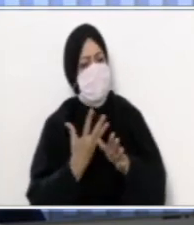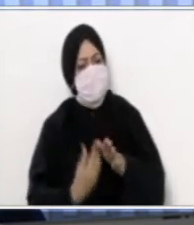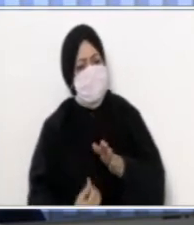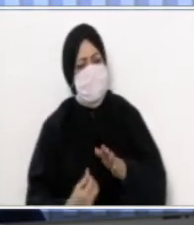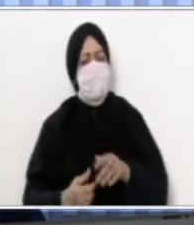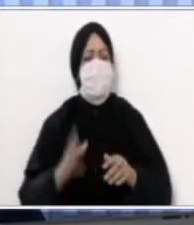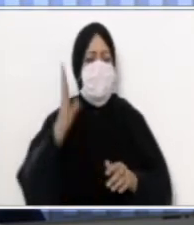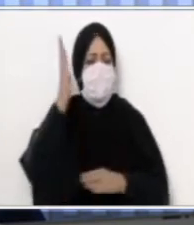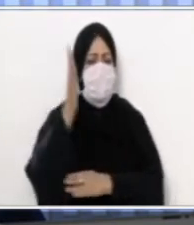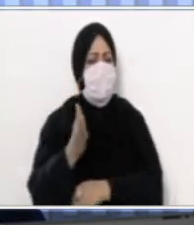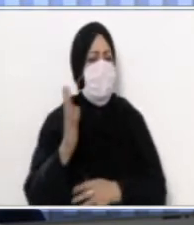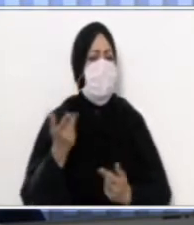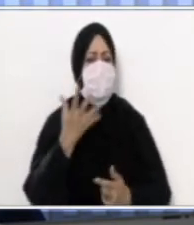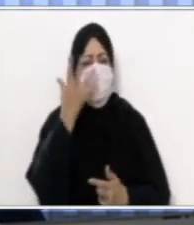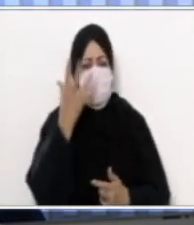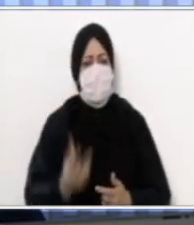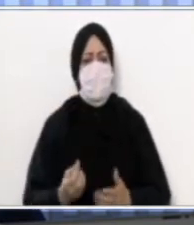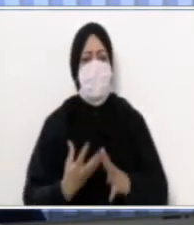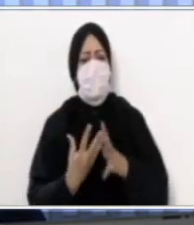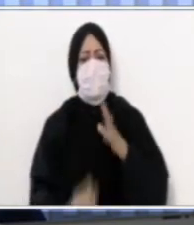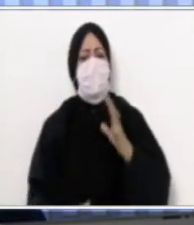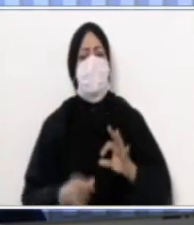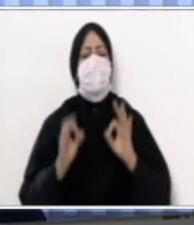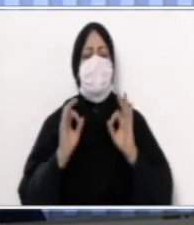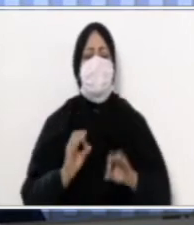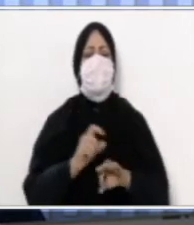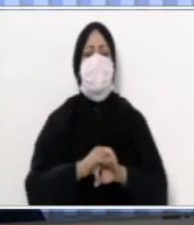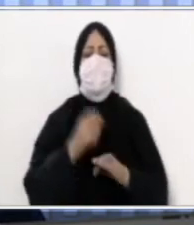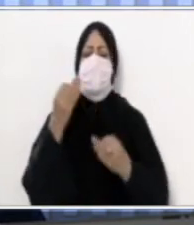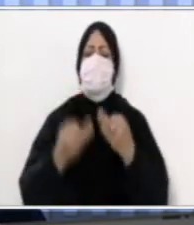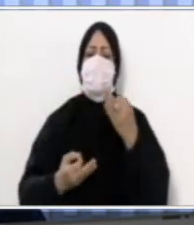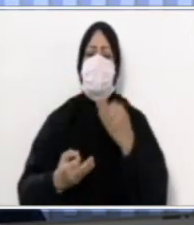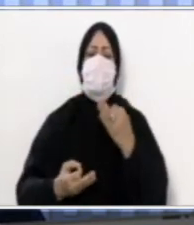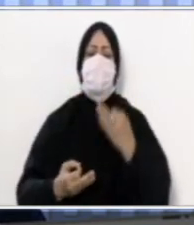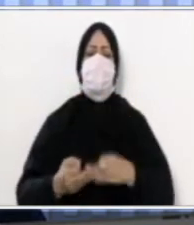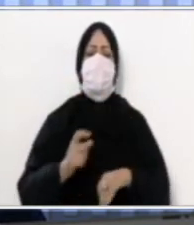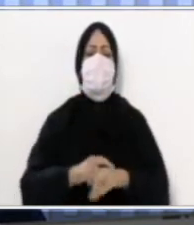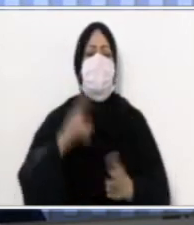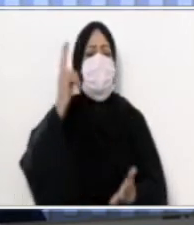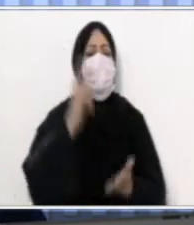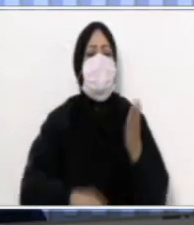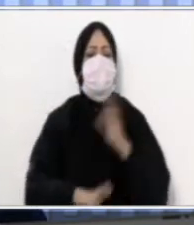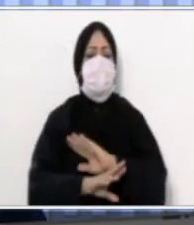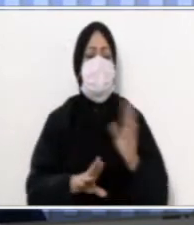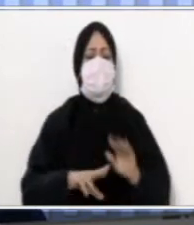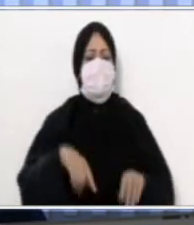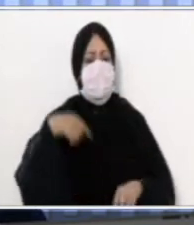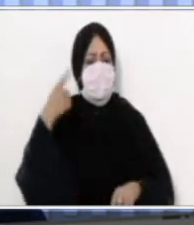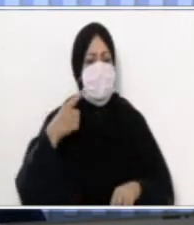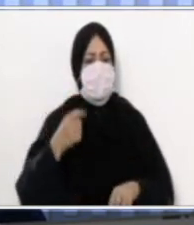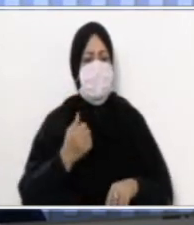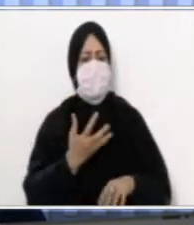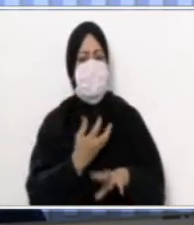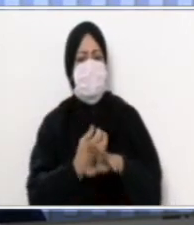صحيح وهو الذي ينبغي اعتماده والسير عليه. أما قصة أن أذان الفجر فيه إشكال وتأخير ربع ساعة، فهذا